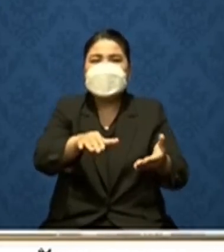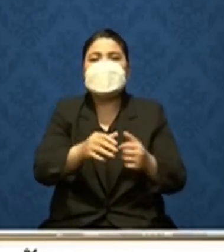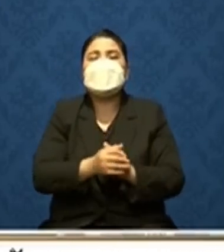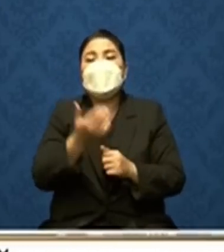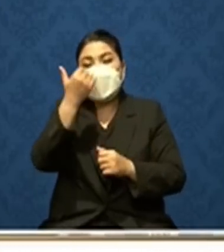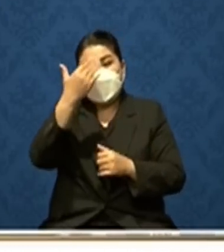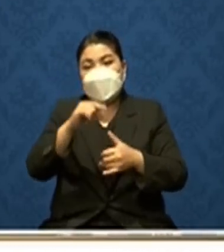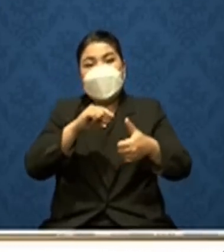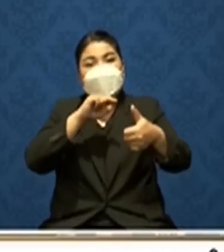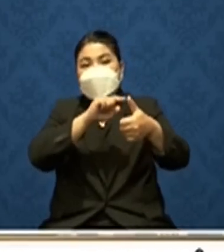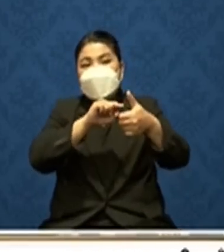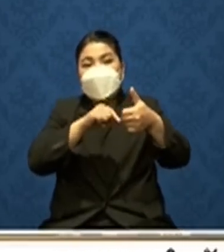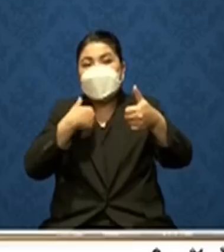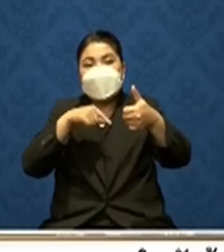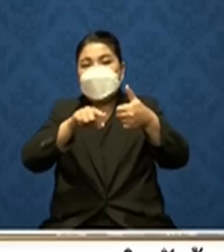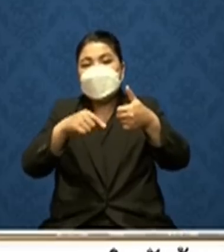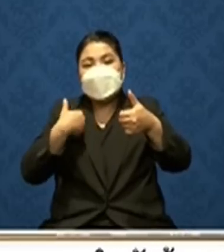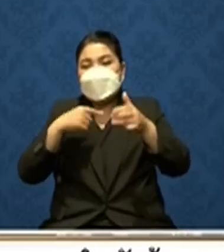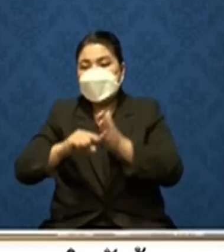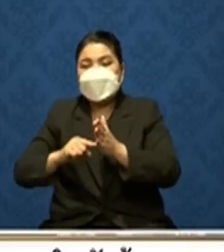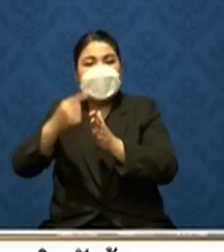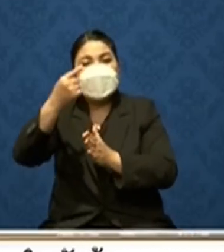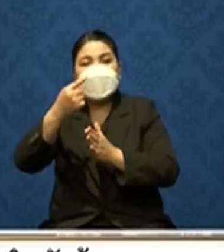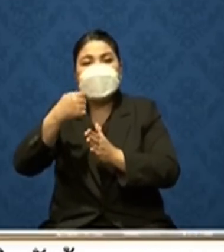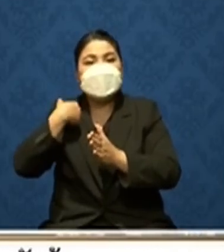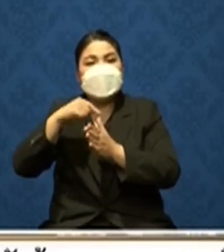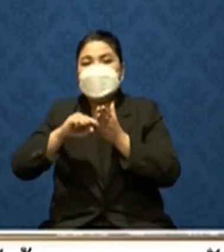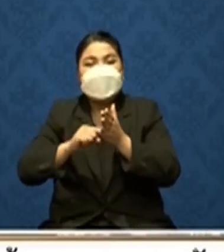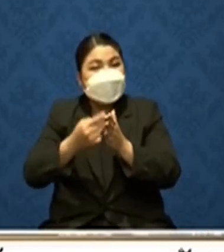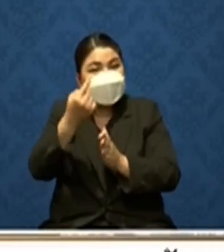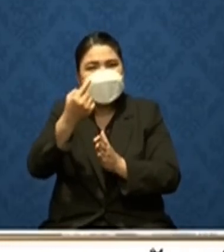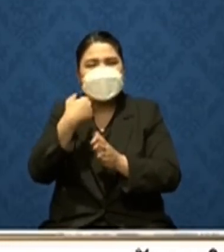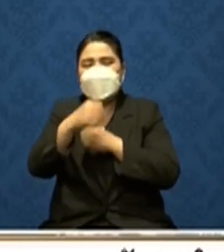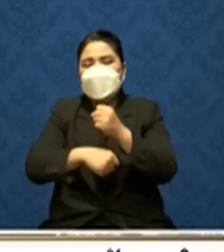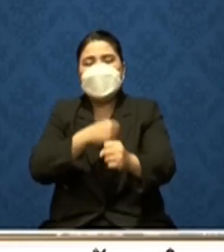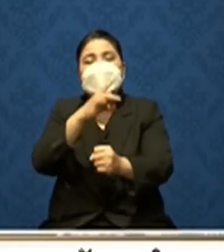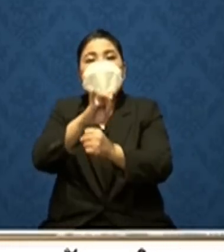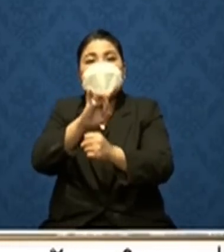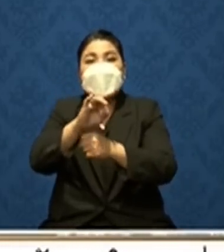เป็นต้นต่อของความเสียหายทั้งหมดที่เกิดขึ้นตลอด 8ปีที่ผ่านมา